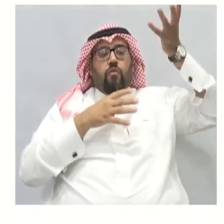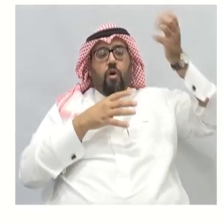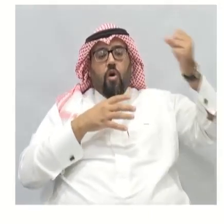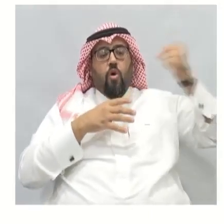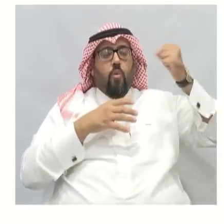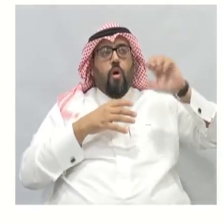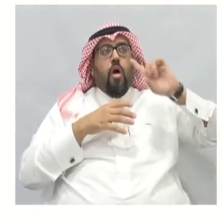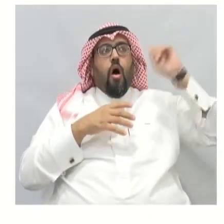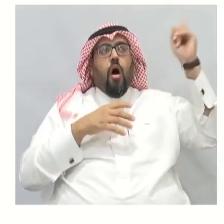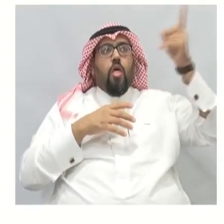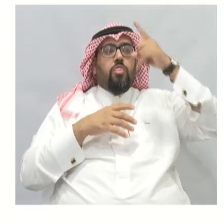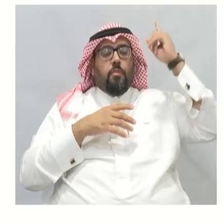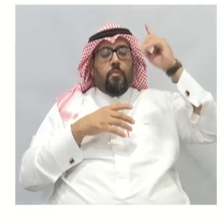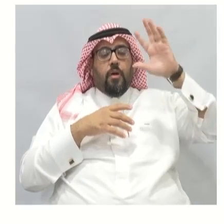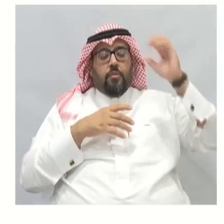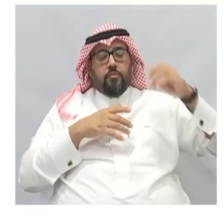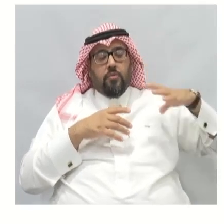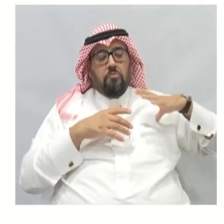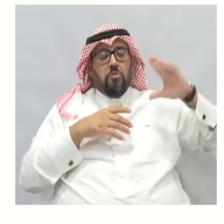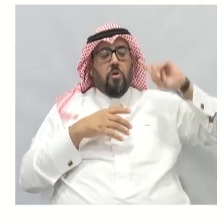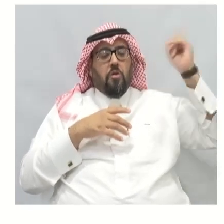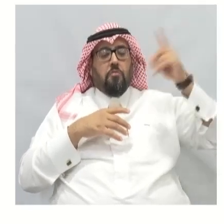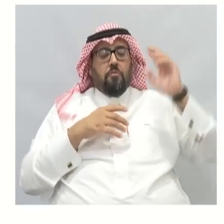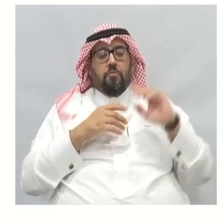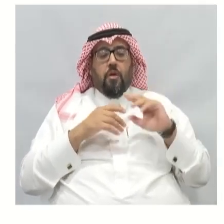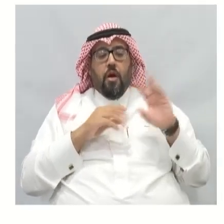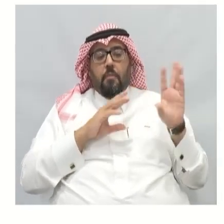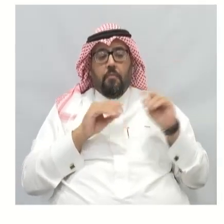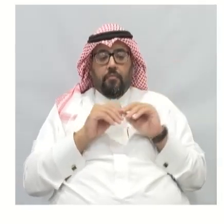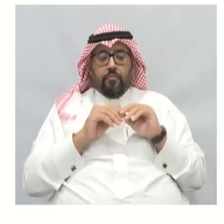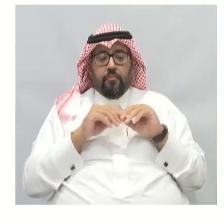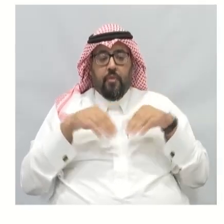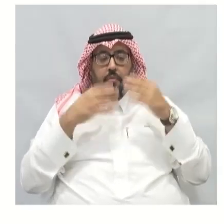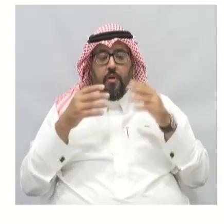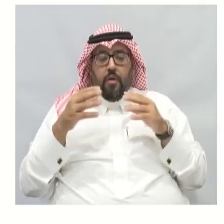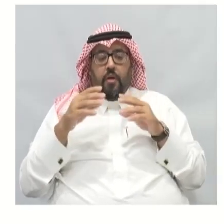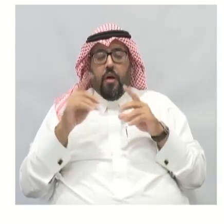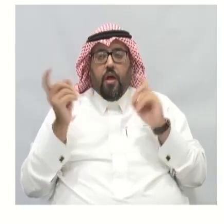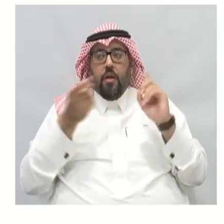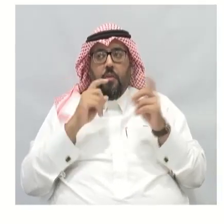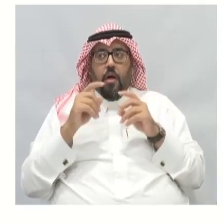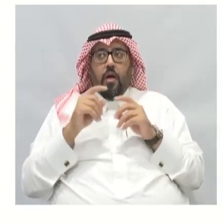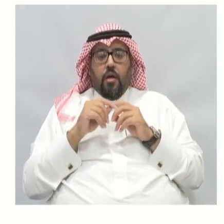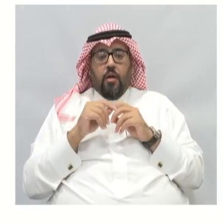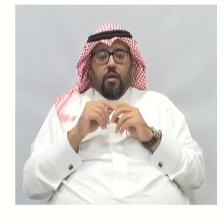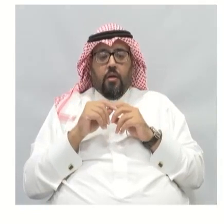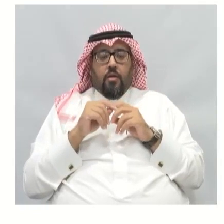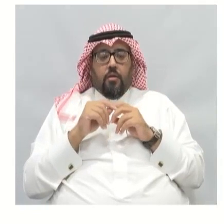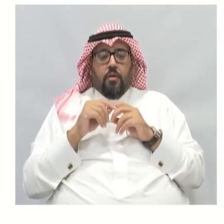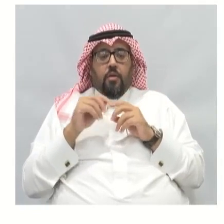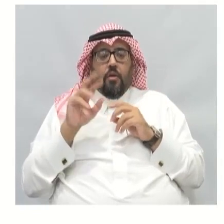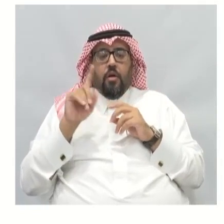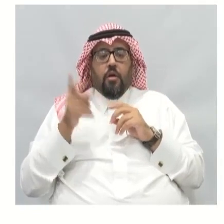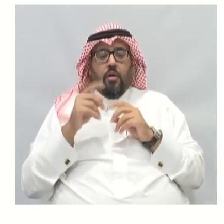القوه العظمى الوحيده في العالم بلا منافس بعد ماذا بعد انتهاء الحرب العالميه او بعد انتهاء